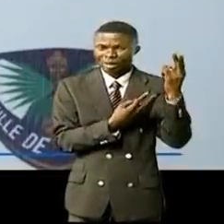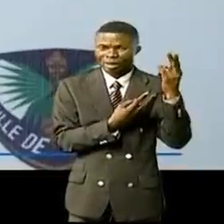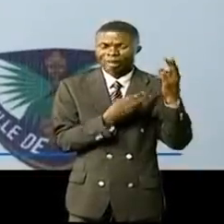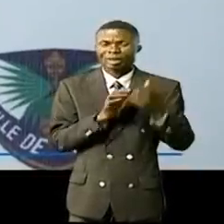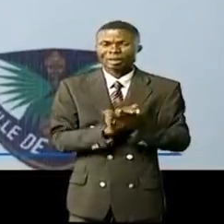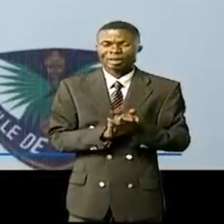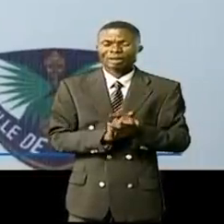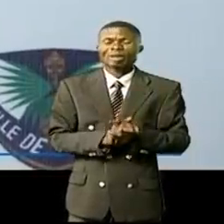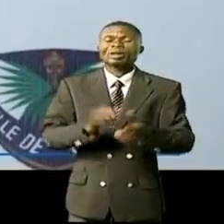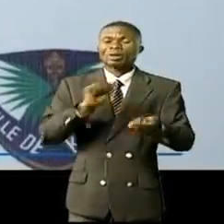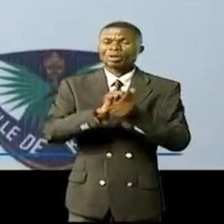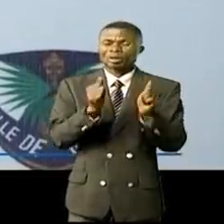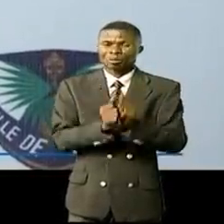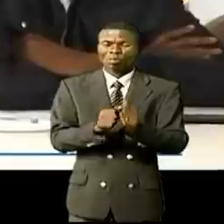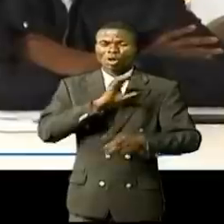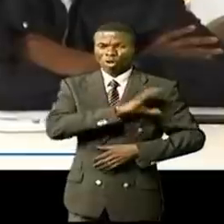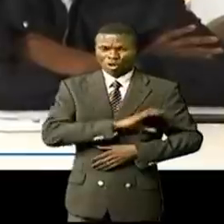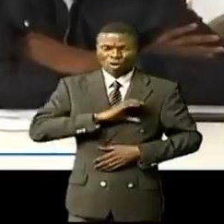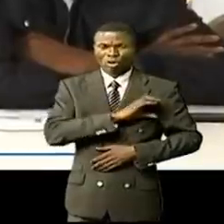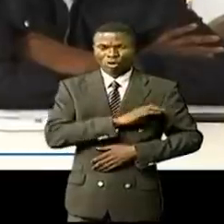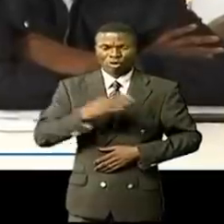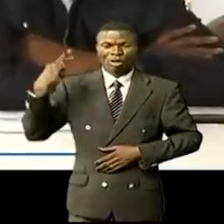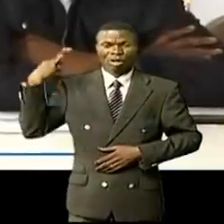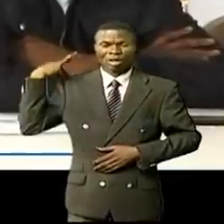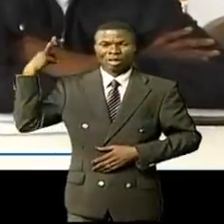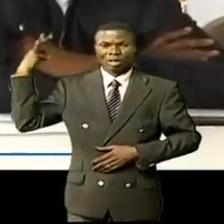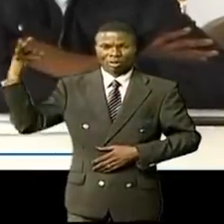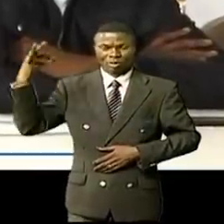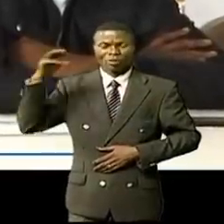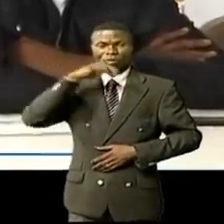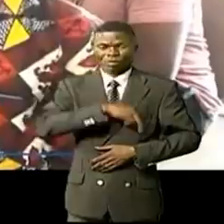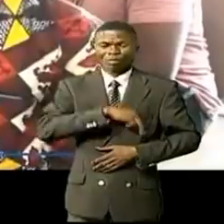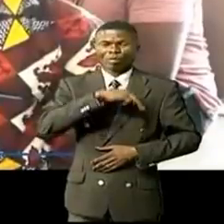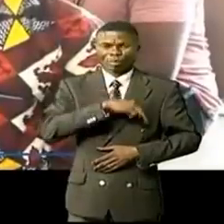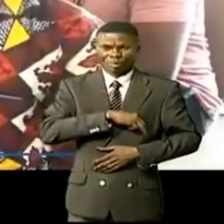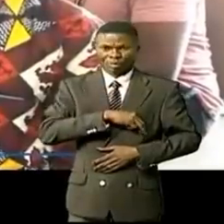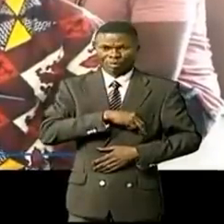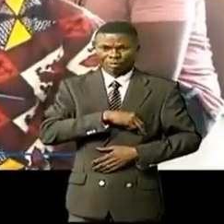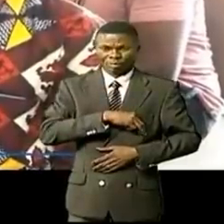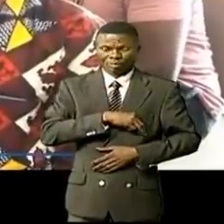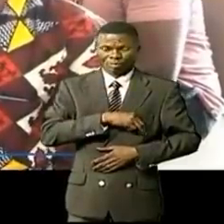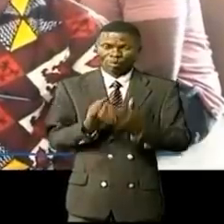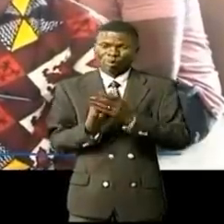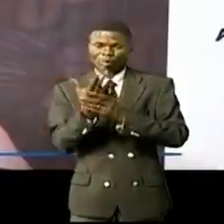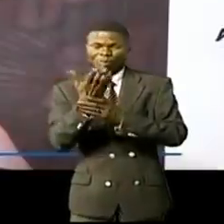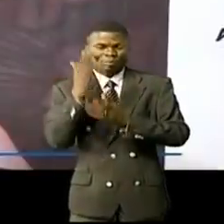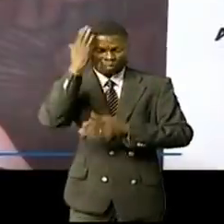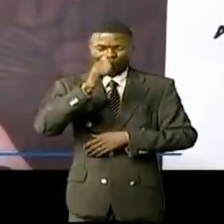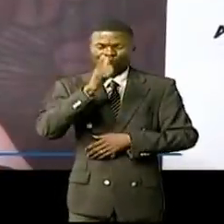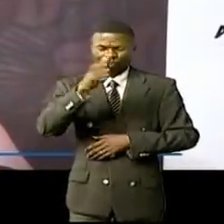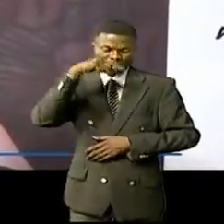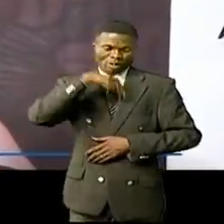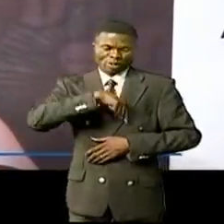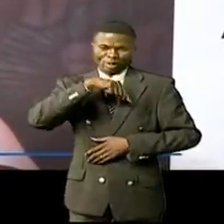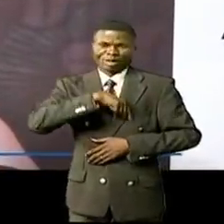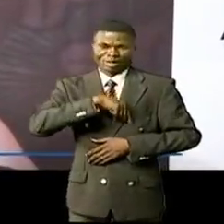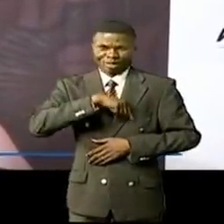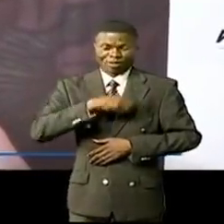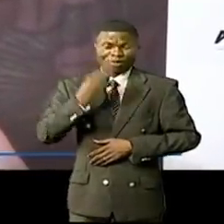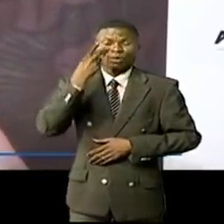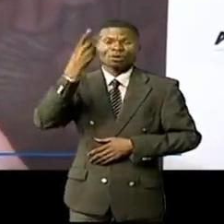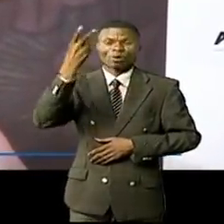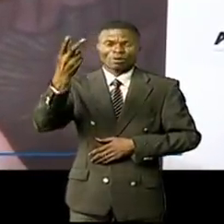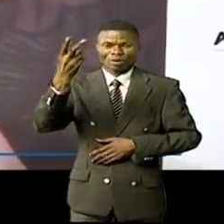des normes et des comportements aux candidates dans la mission de faire ressortir leur beauté intérieure. C'est là la vision